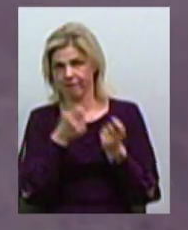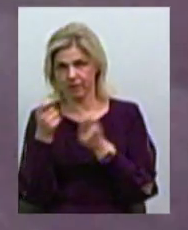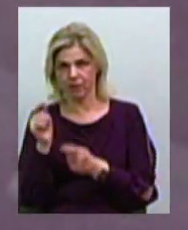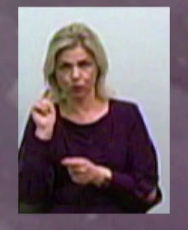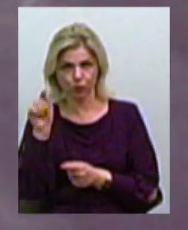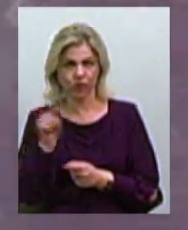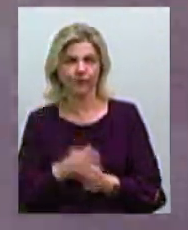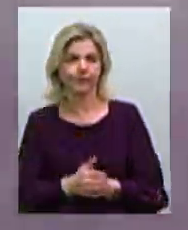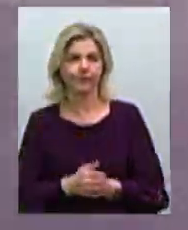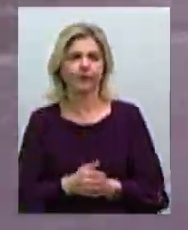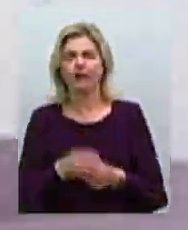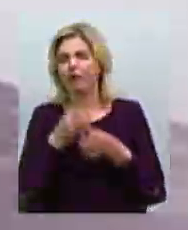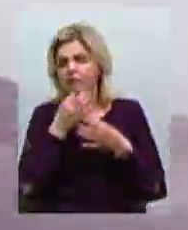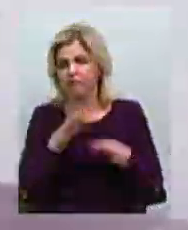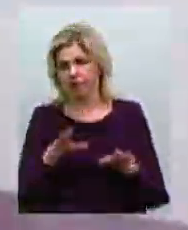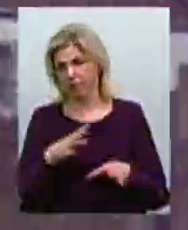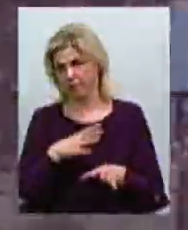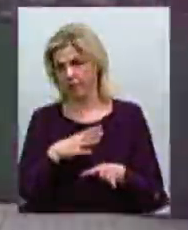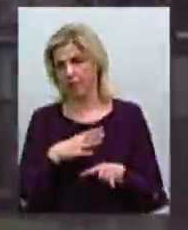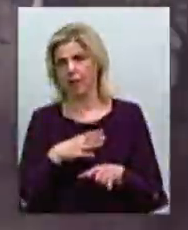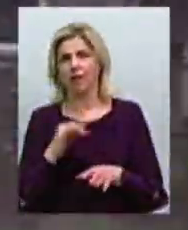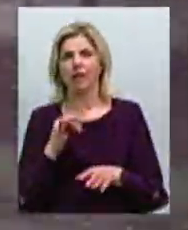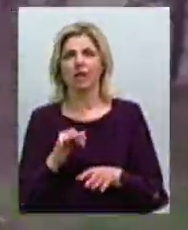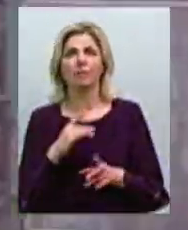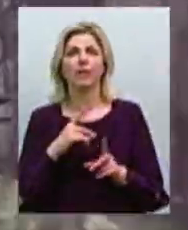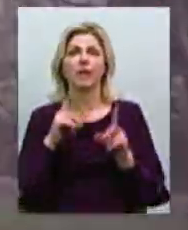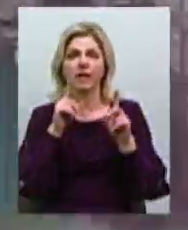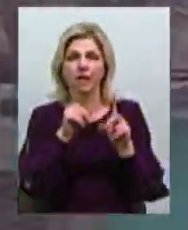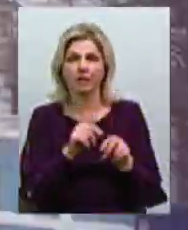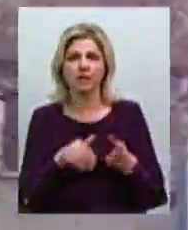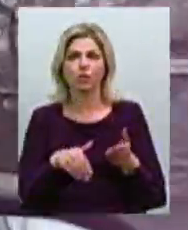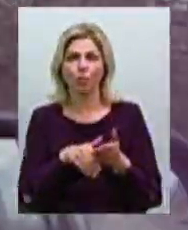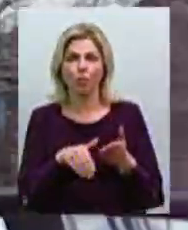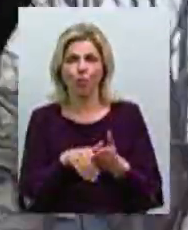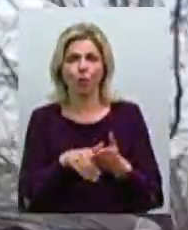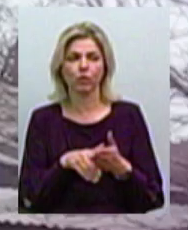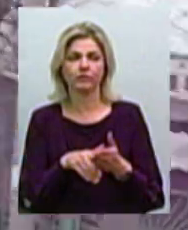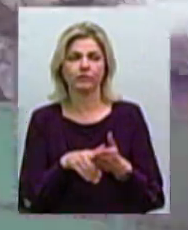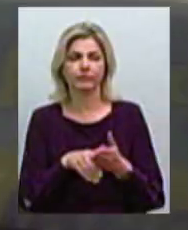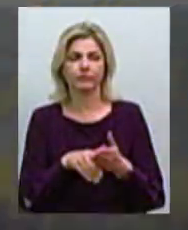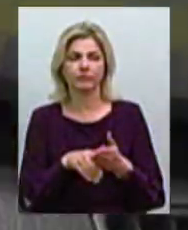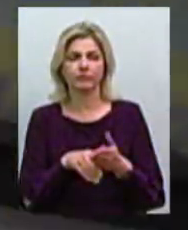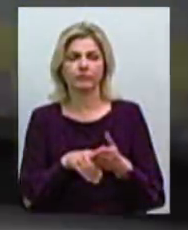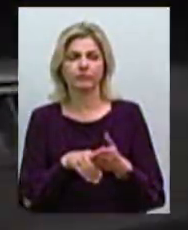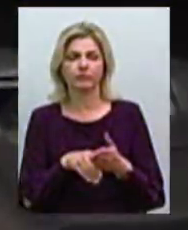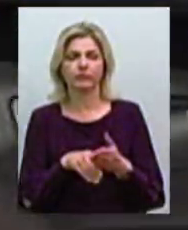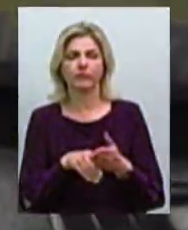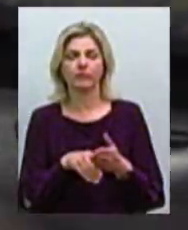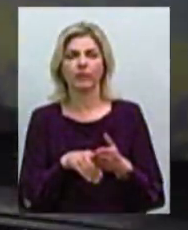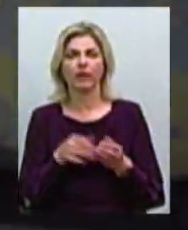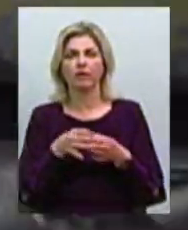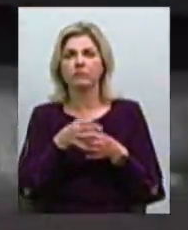Ну, по-всякому було. Ми візли гуманітарну допомогу до Углегорська, але там